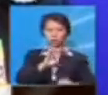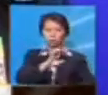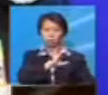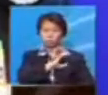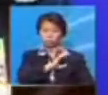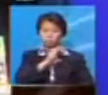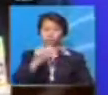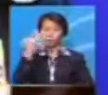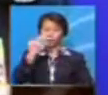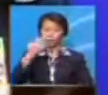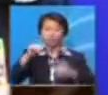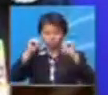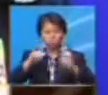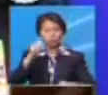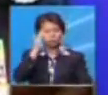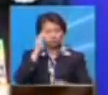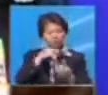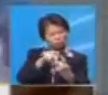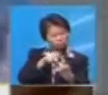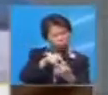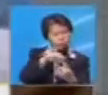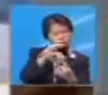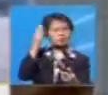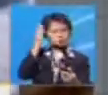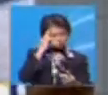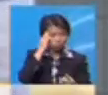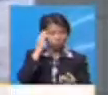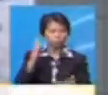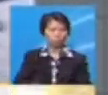regular, kita dapat kesannya dengan cepat.